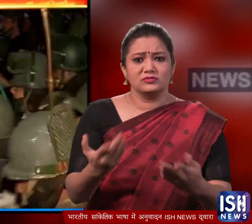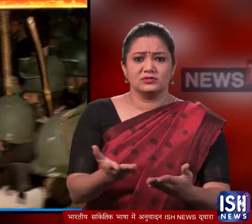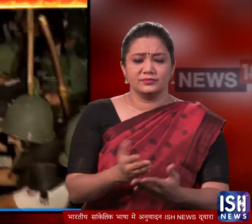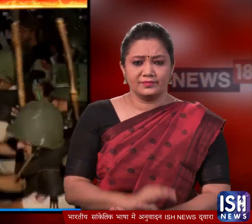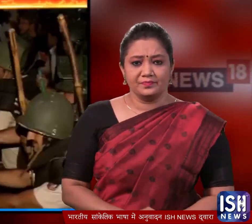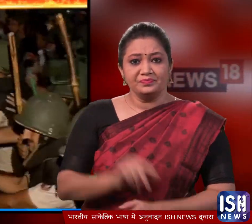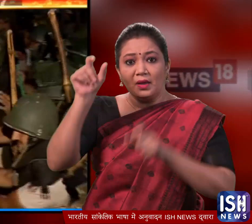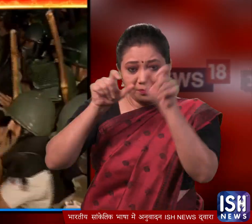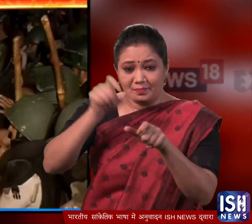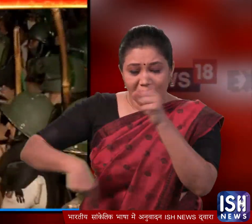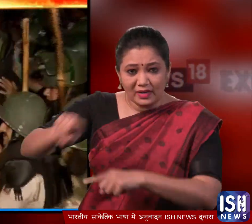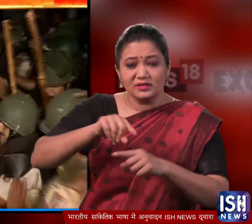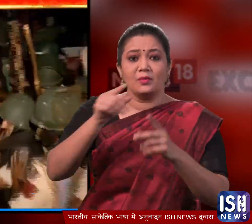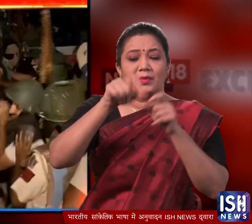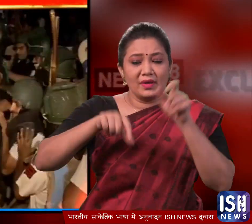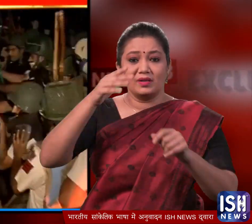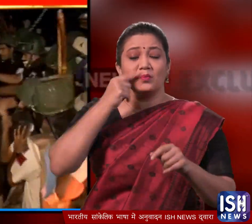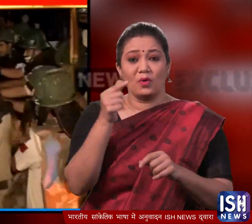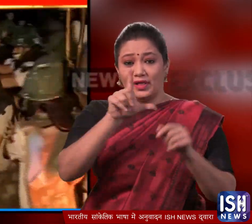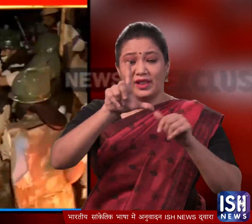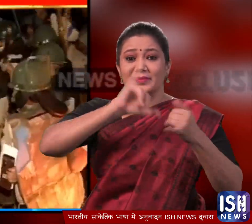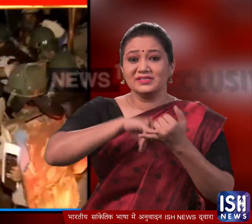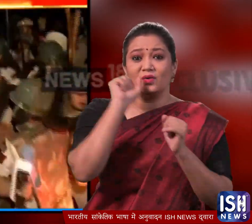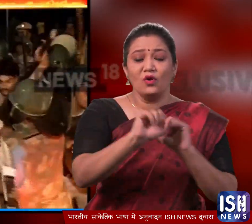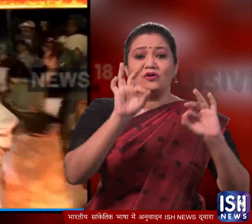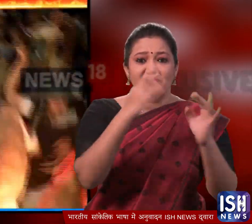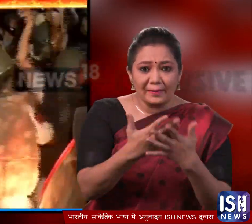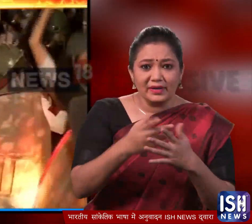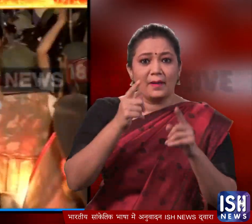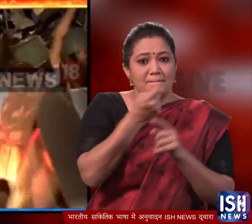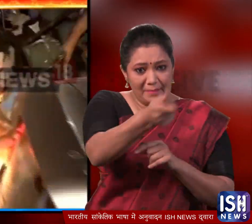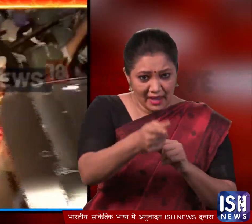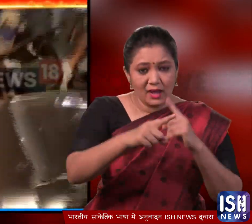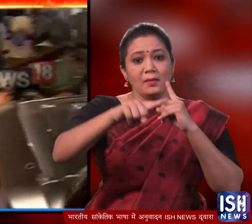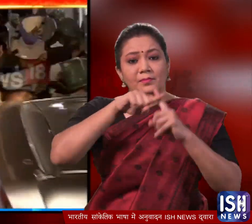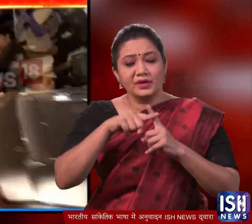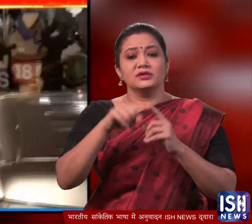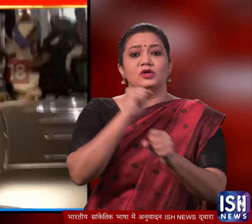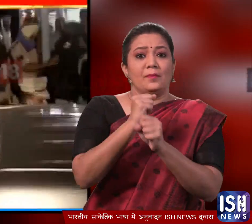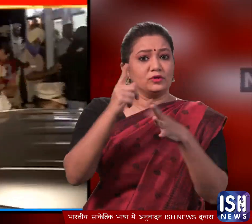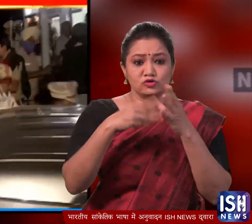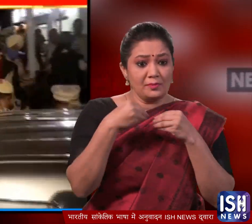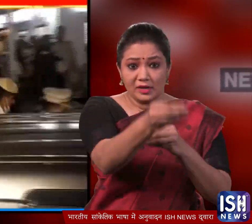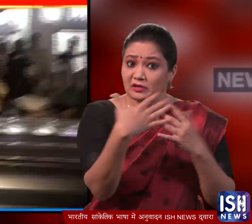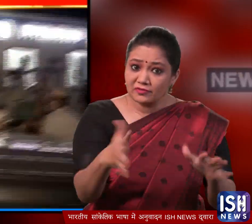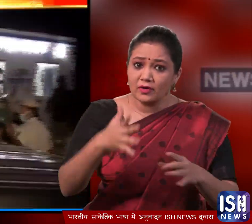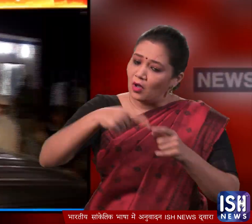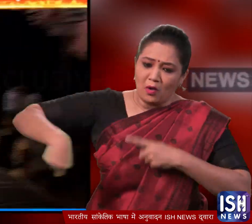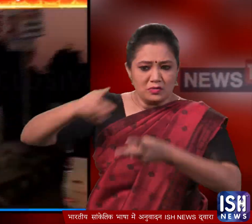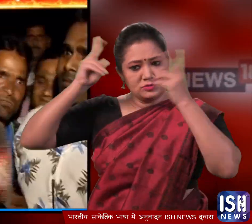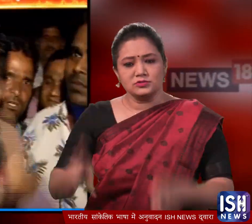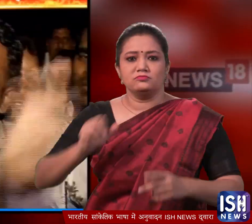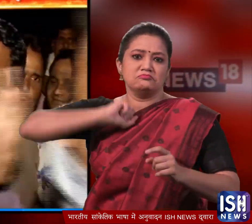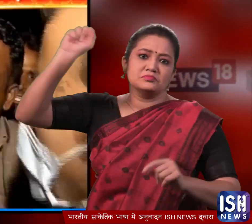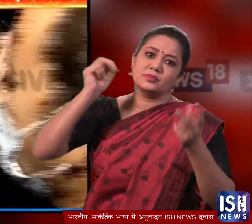इन लोगों ने ऐलान किया कि जब तक मारे गए दलित युवक लखबीर सिंह के परिवार को मुआवजा और सरकारी नौकरी नहीं मिलेगी, वो पीछे नहीं